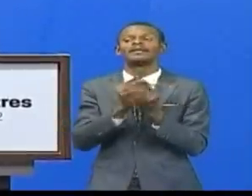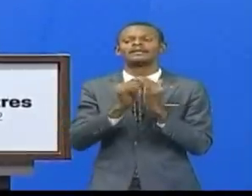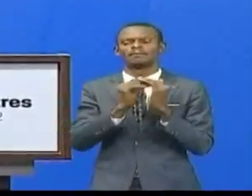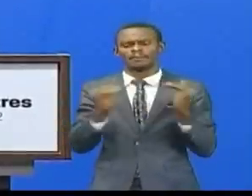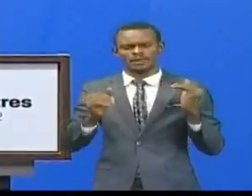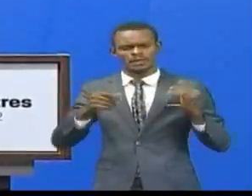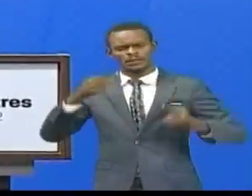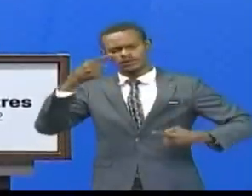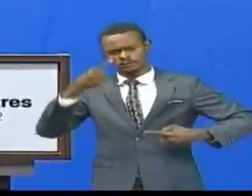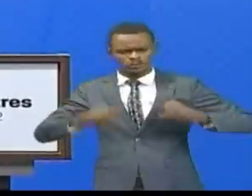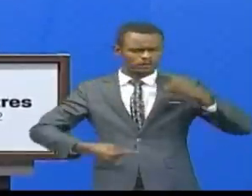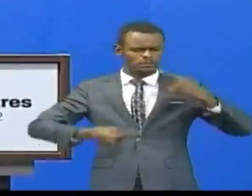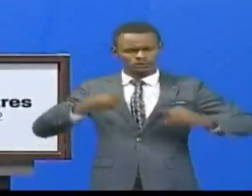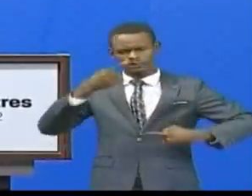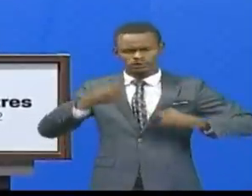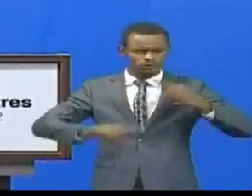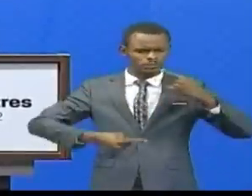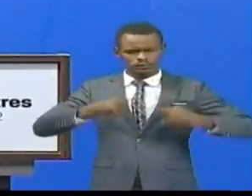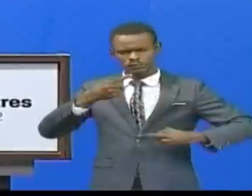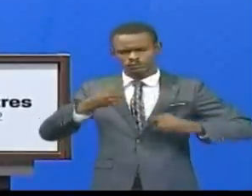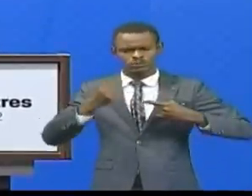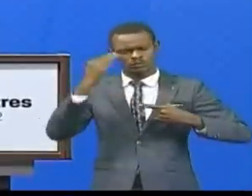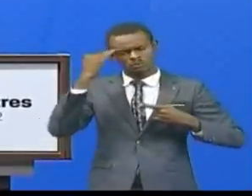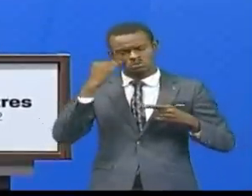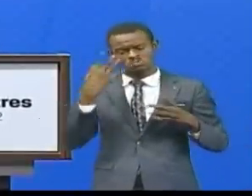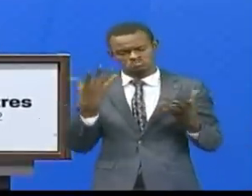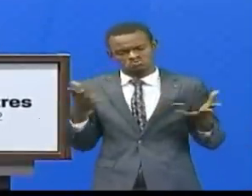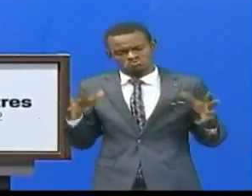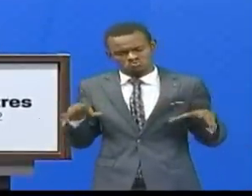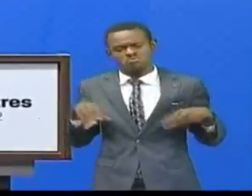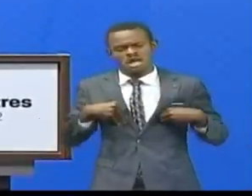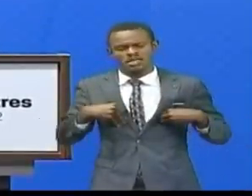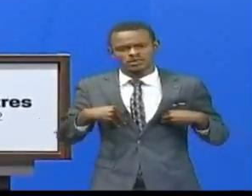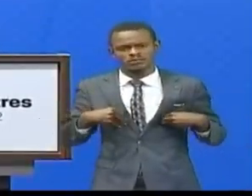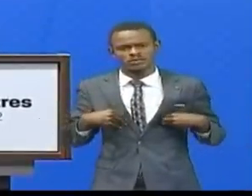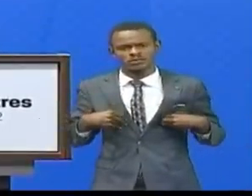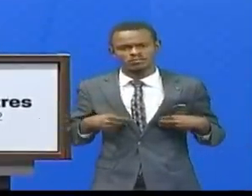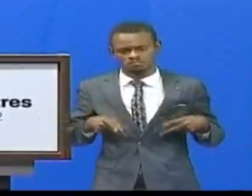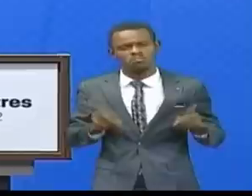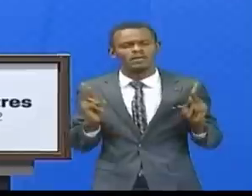délibérations, ce projet de loi a été adopté.